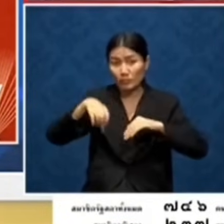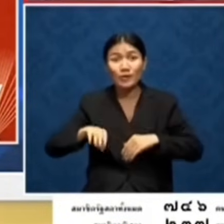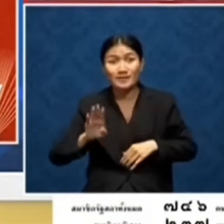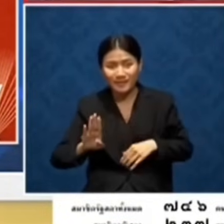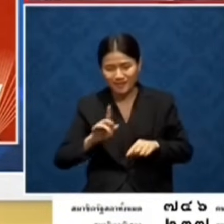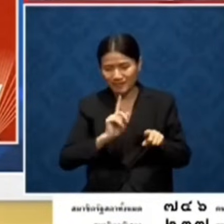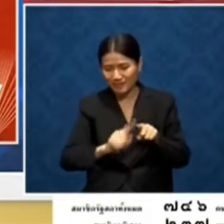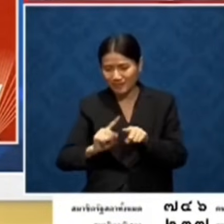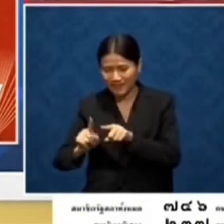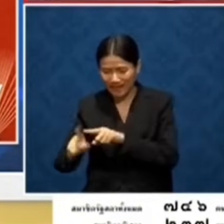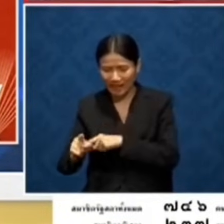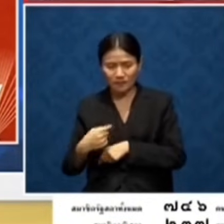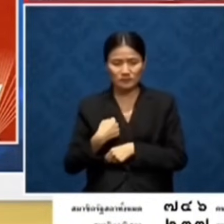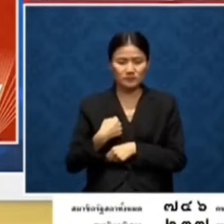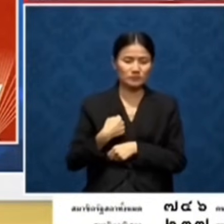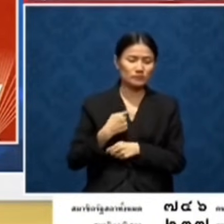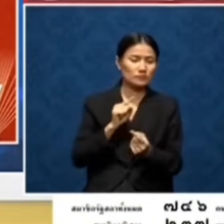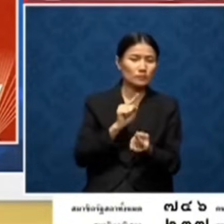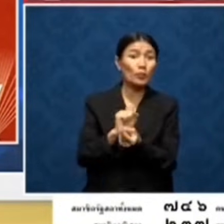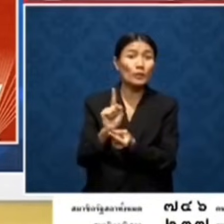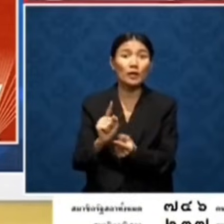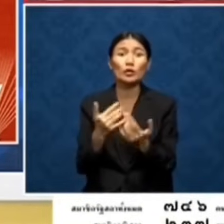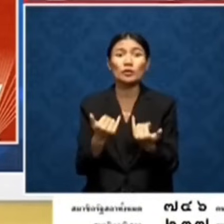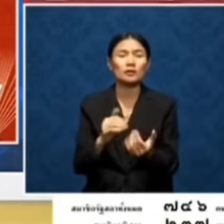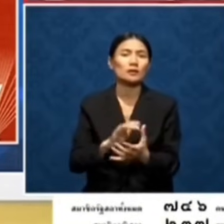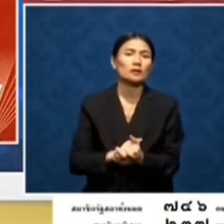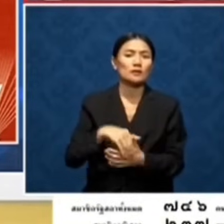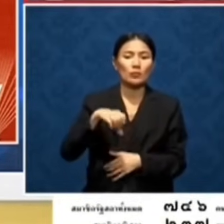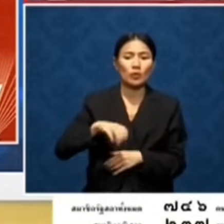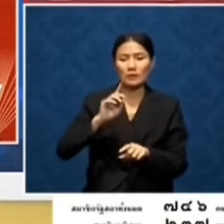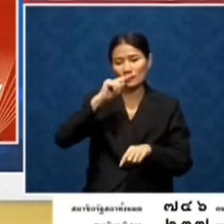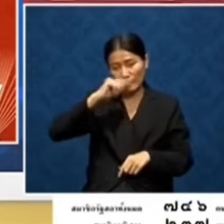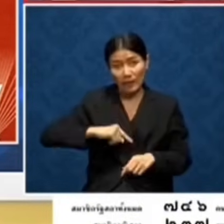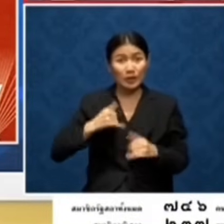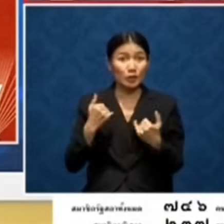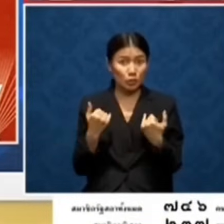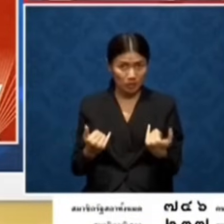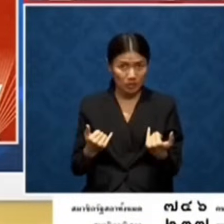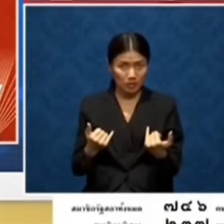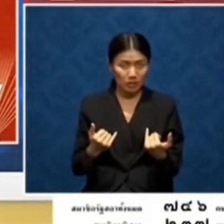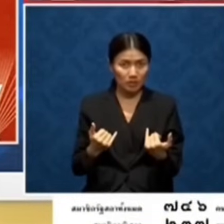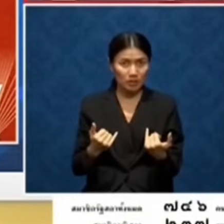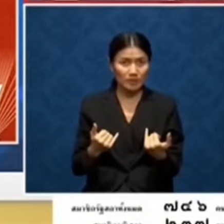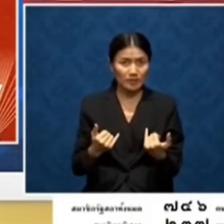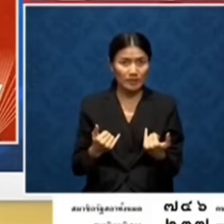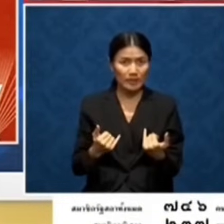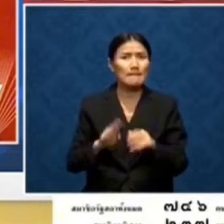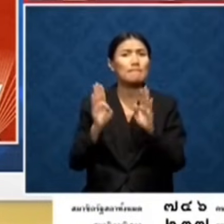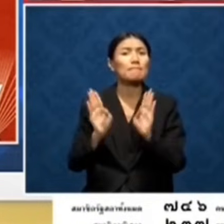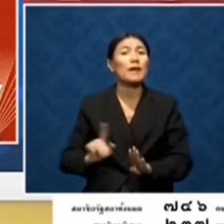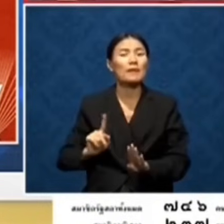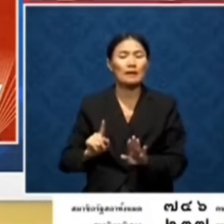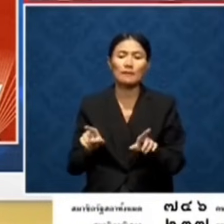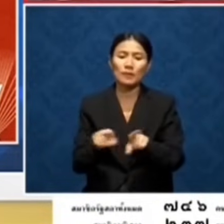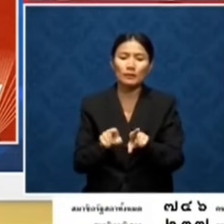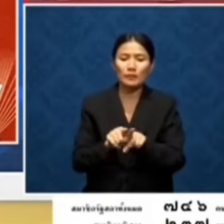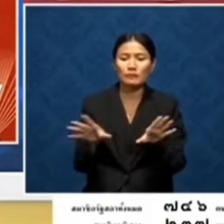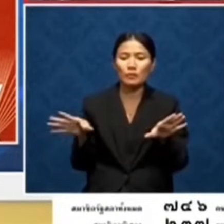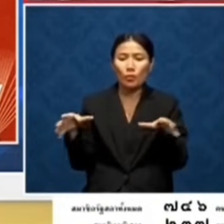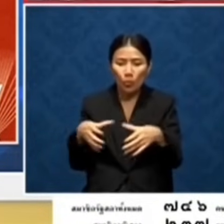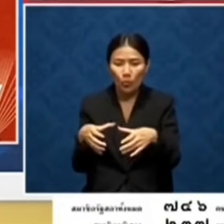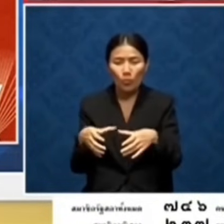บว่าโครงสร้างของภาคธุรกิจไทยกลายเป็นโครงสร้างที่มีการกระจุกตัวสูงโดยบ